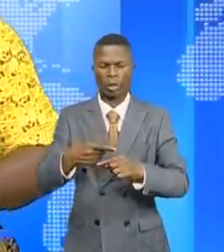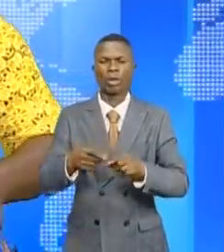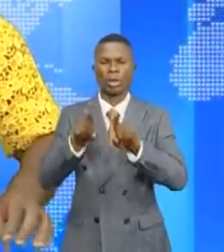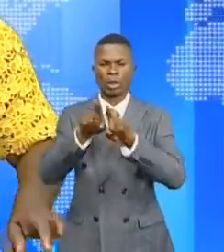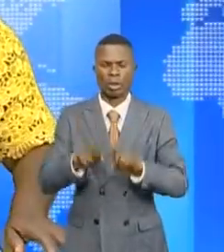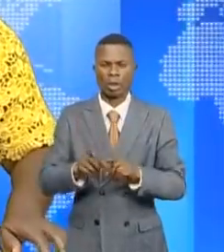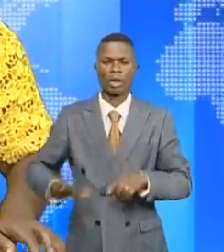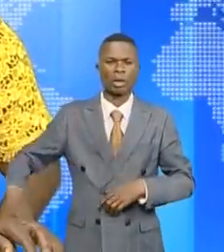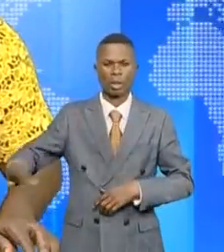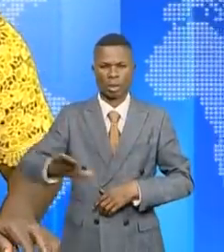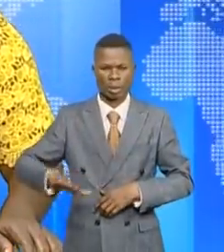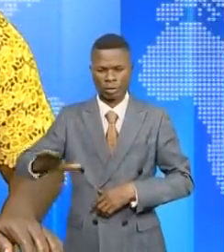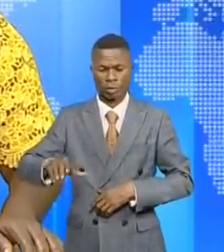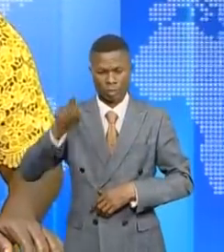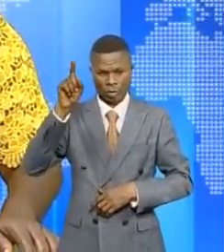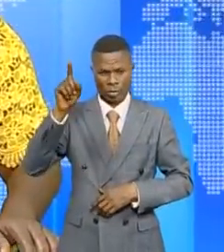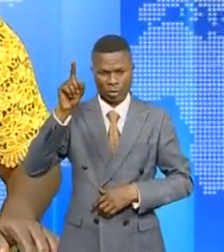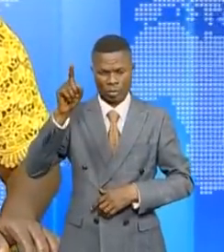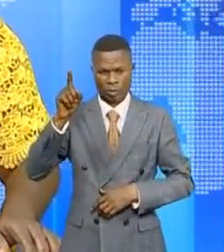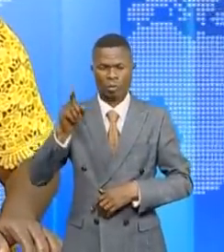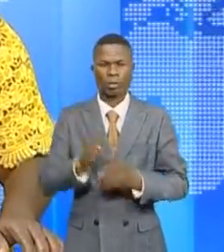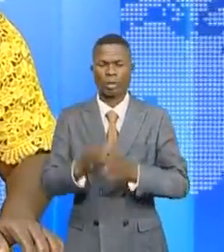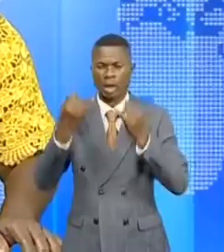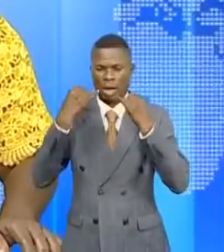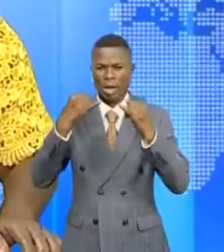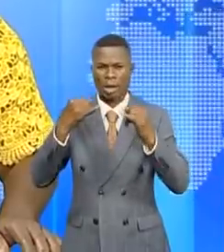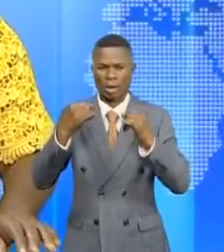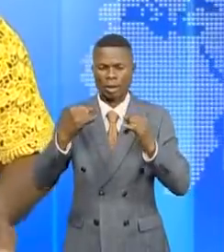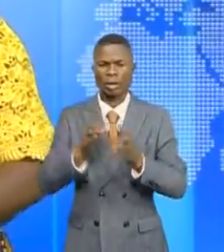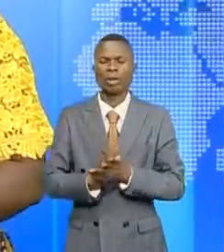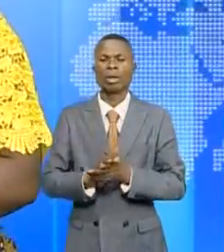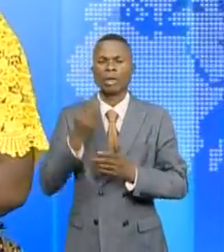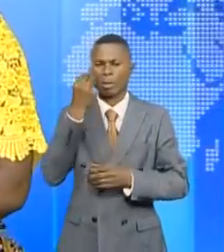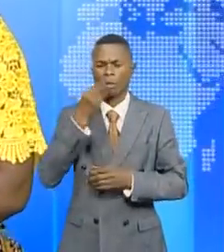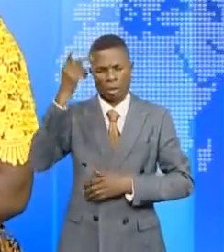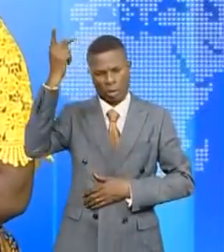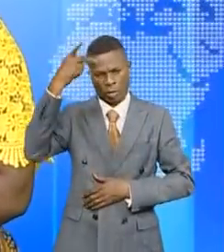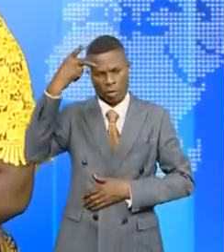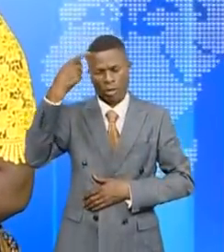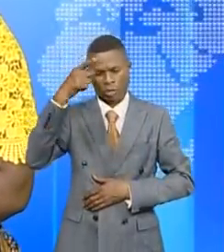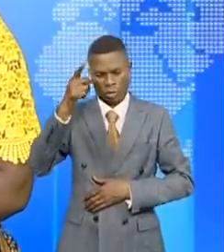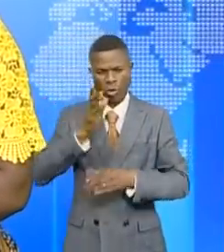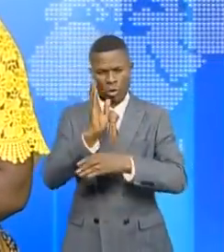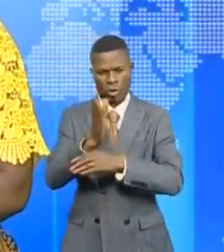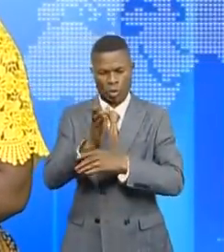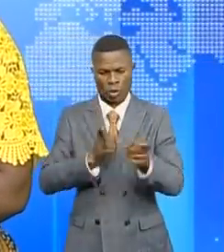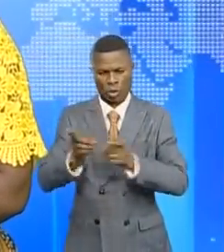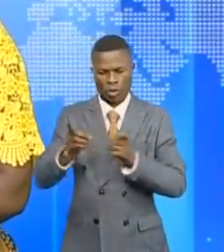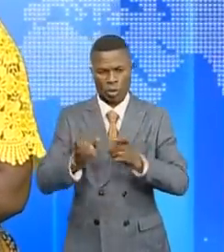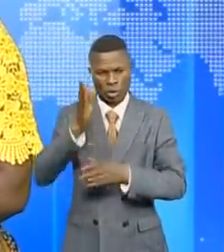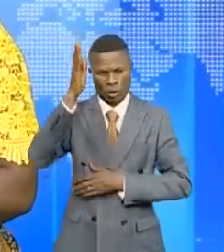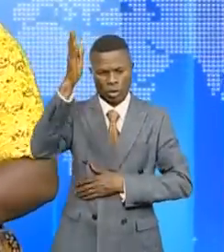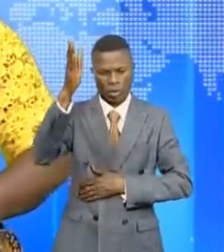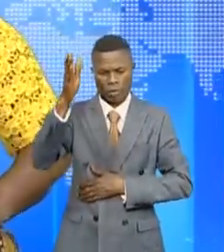à New York aux États-Unis. Une nouvelle déclaration politique pour guider l'orientation future